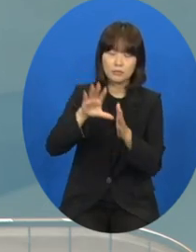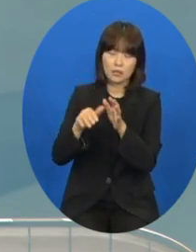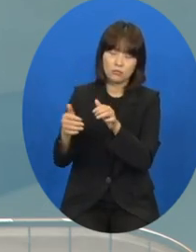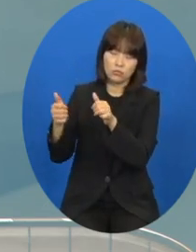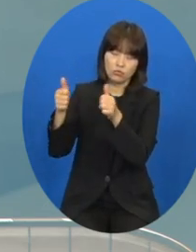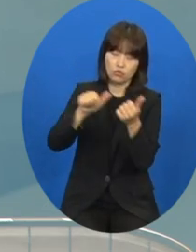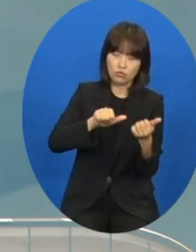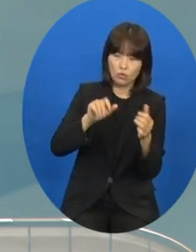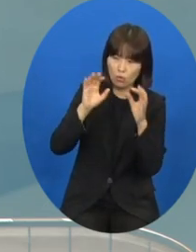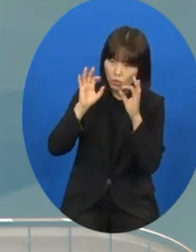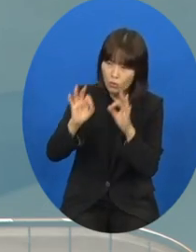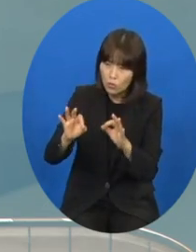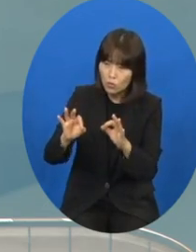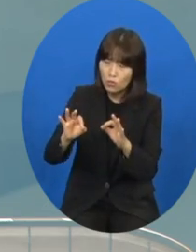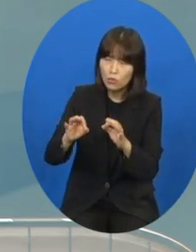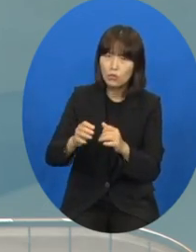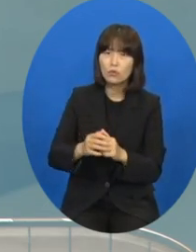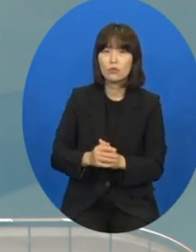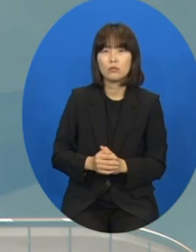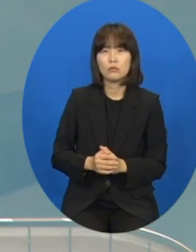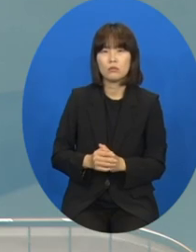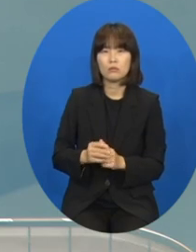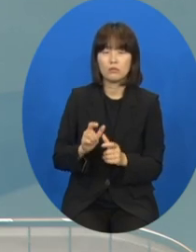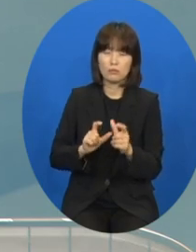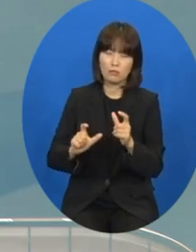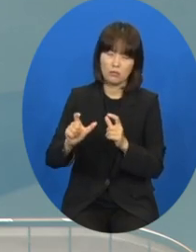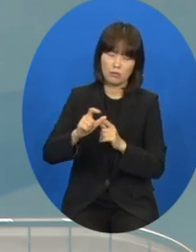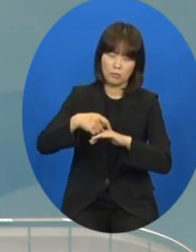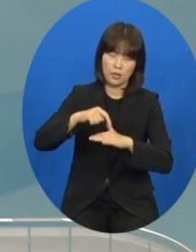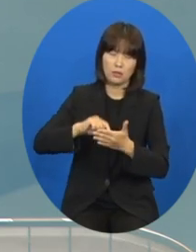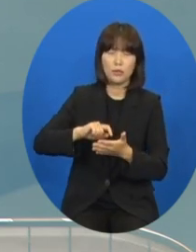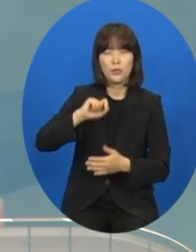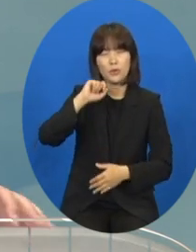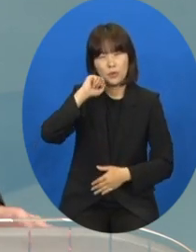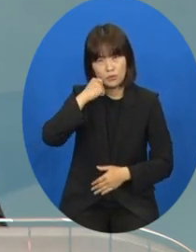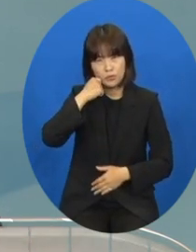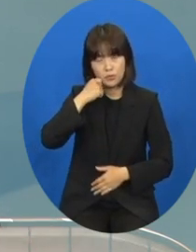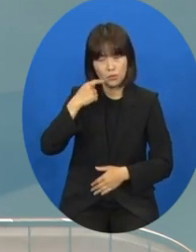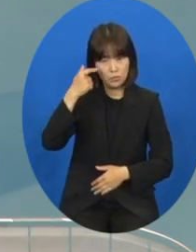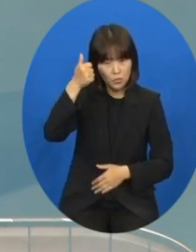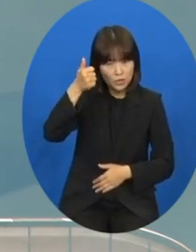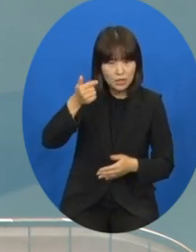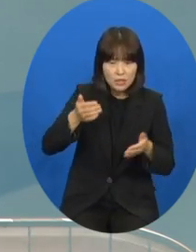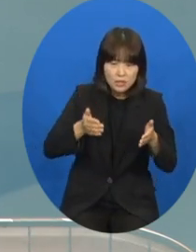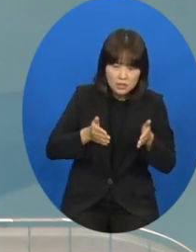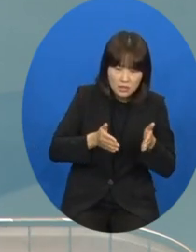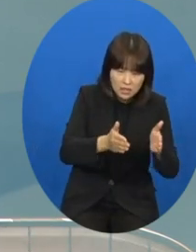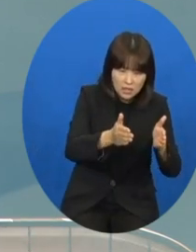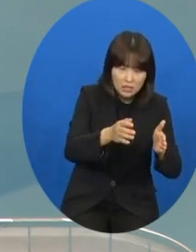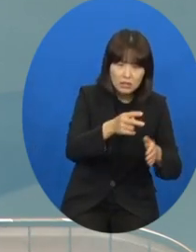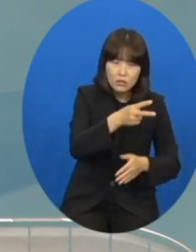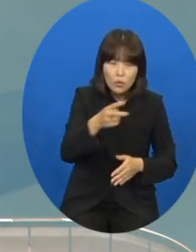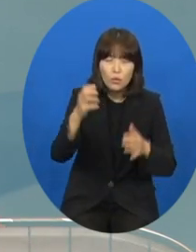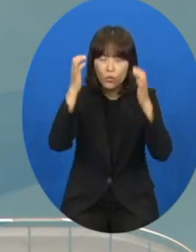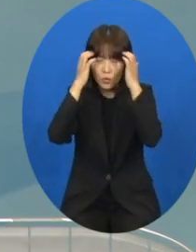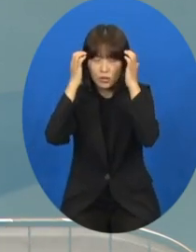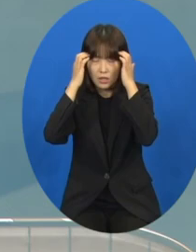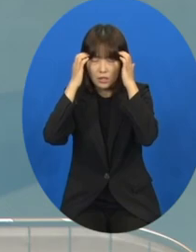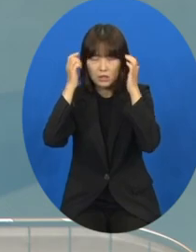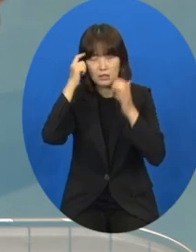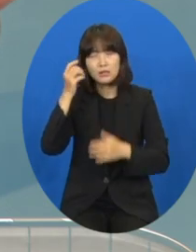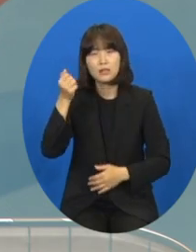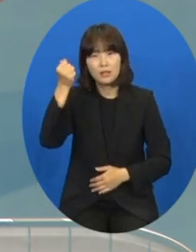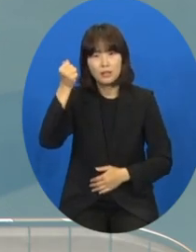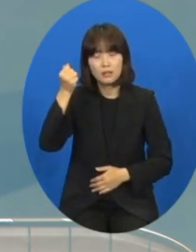보면서 더 그런 마음이 들었어요. 목사의 길은 고난의 길이라. 그래서 저는